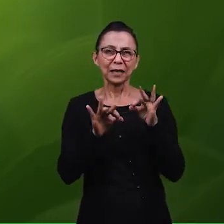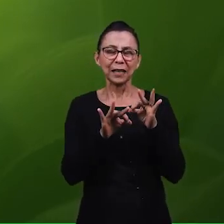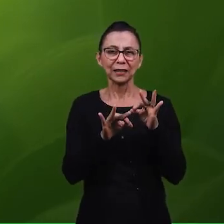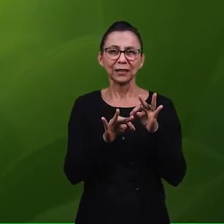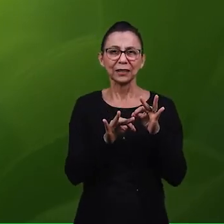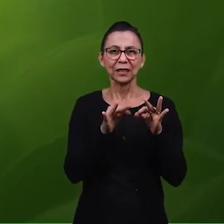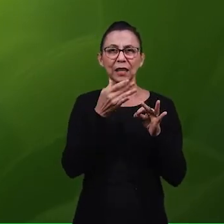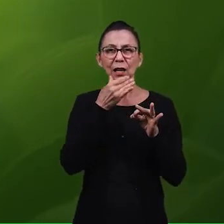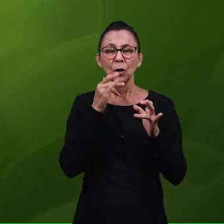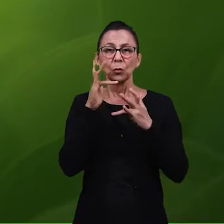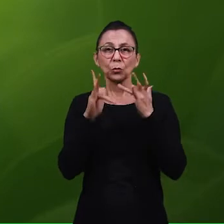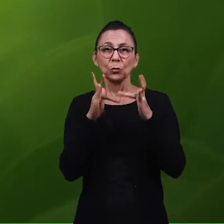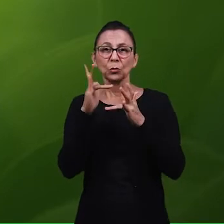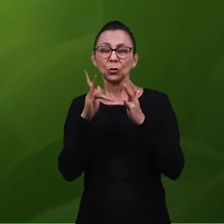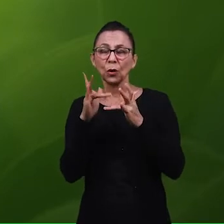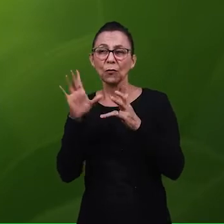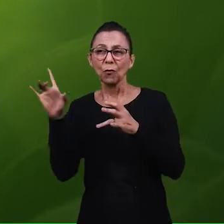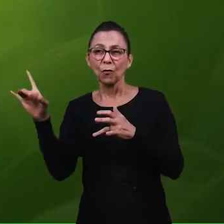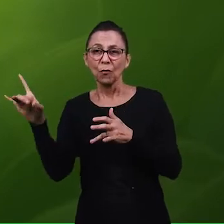moment où le fiancé arrive,